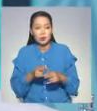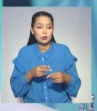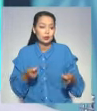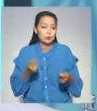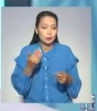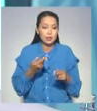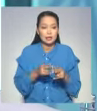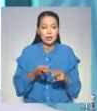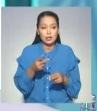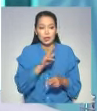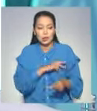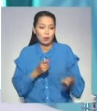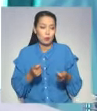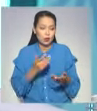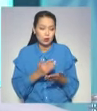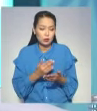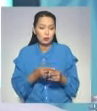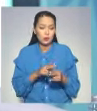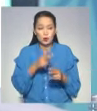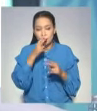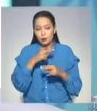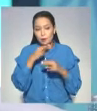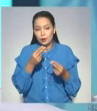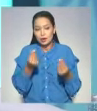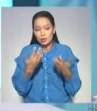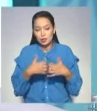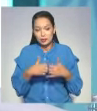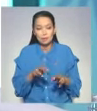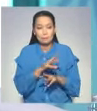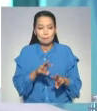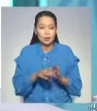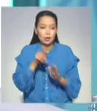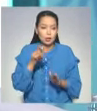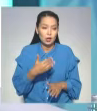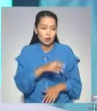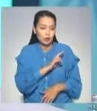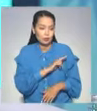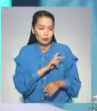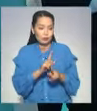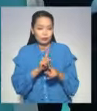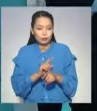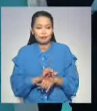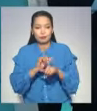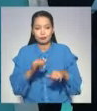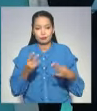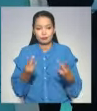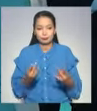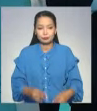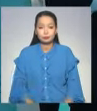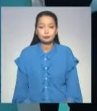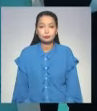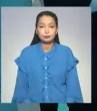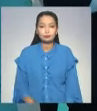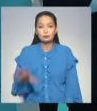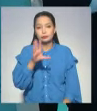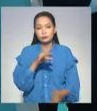екі лауазымы енгізілді. Сондай-ақ бюджет қаражаты есебінен мәслихат депутаттарының біліктілігін арттыру көзделген. Барлық